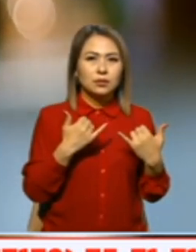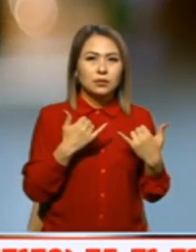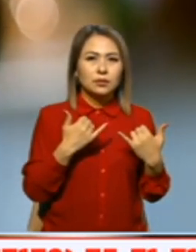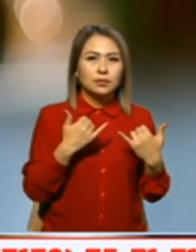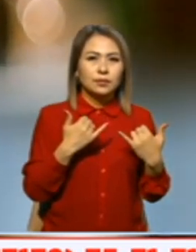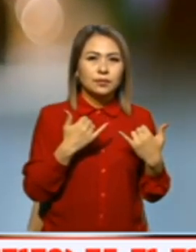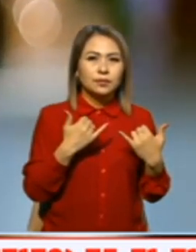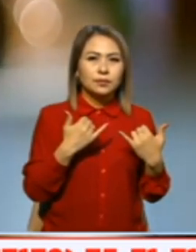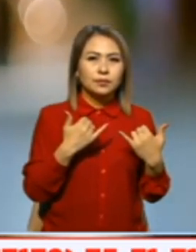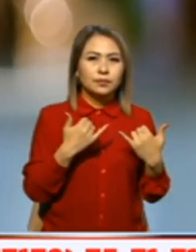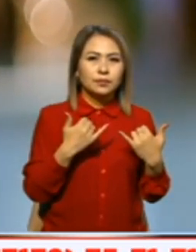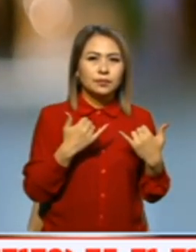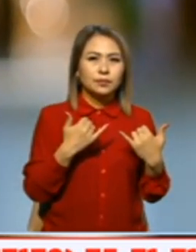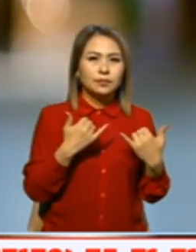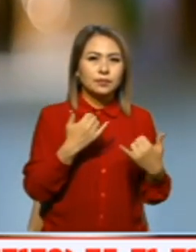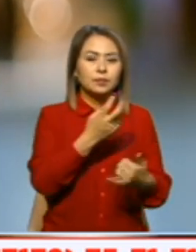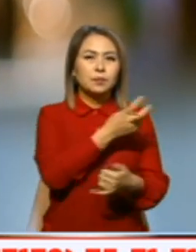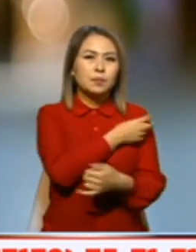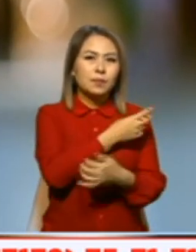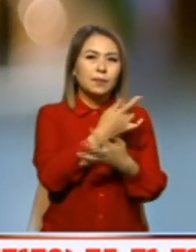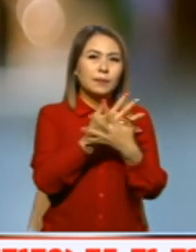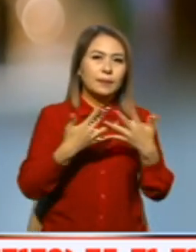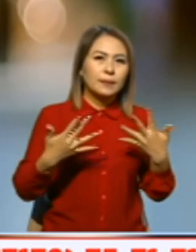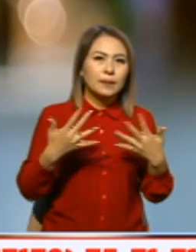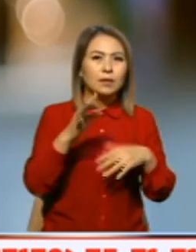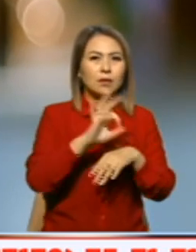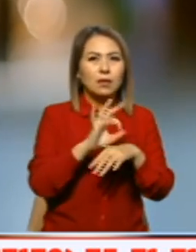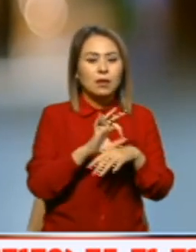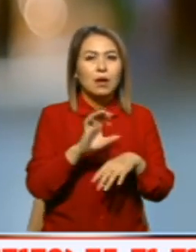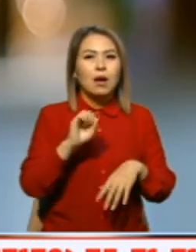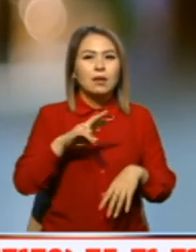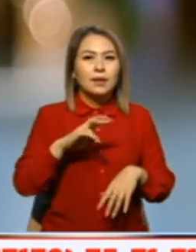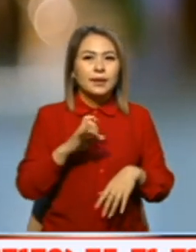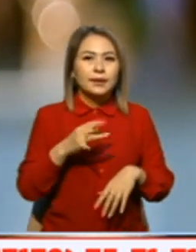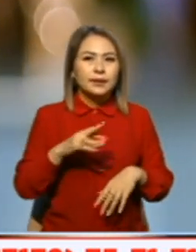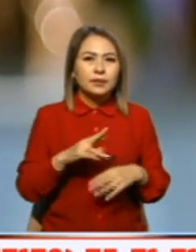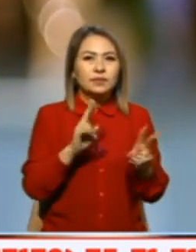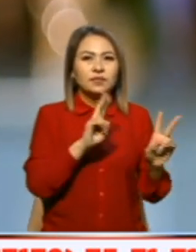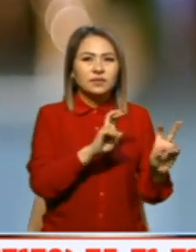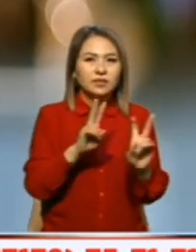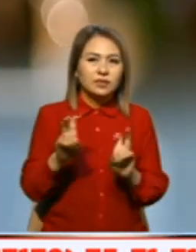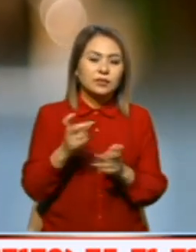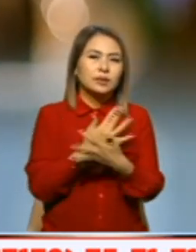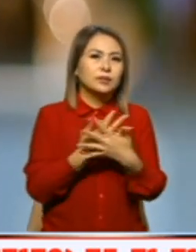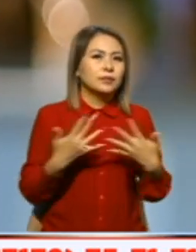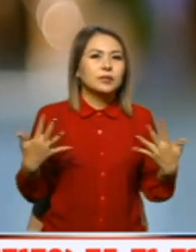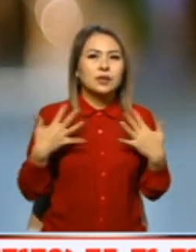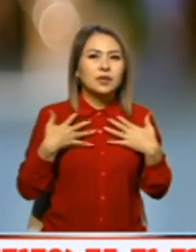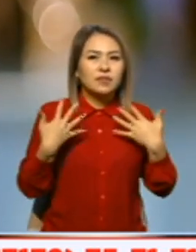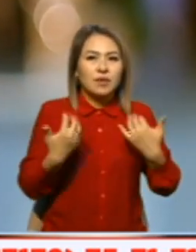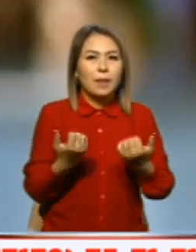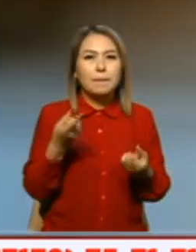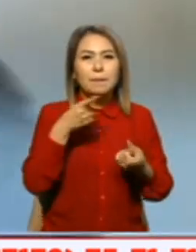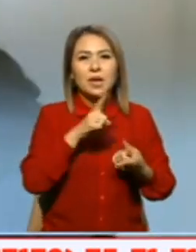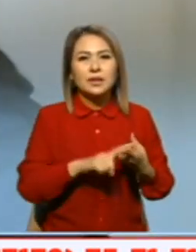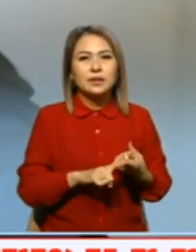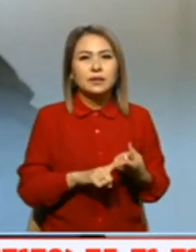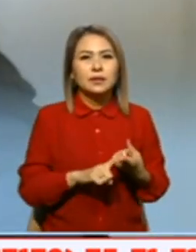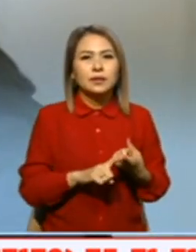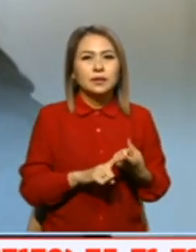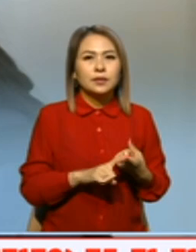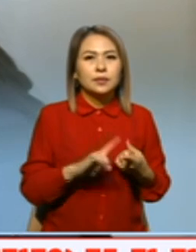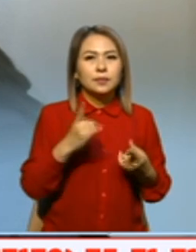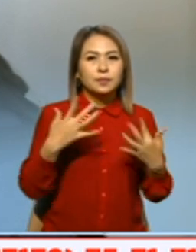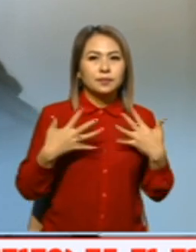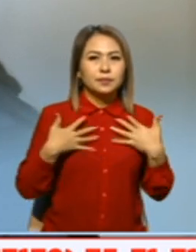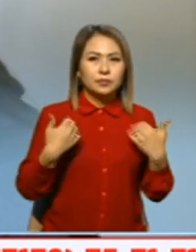білмеймін, өйткені қазір көп медотводтар бар, баланың аллергиясына байланысты, басқа да денсаулықтарына байланысты. Балам